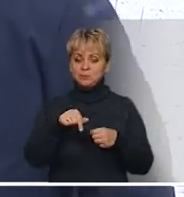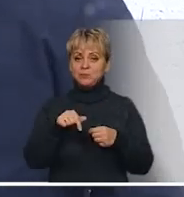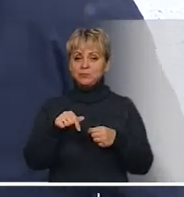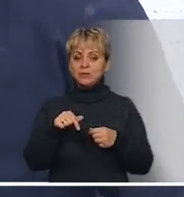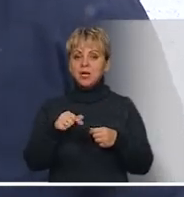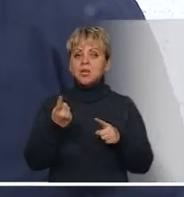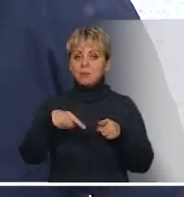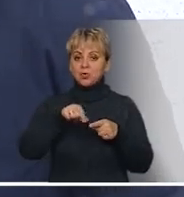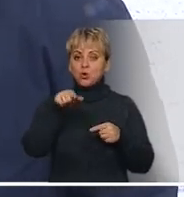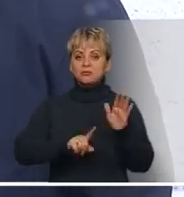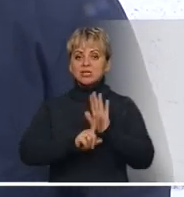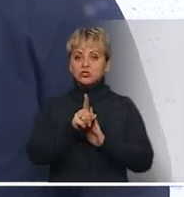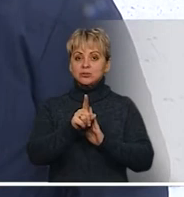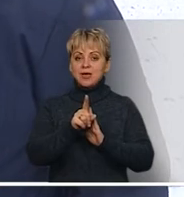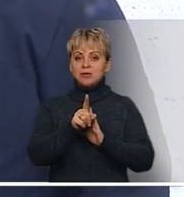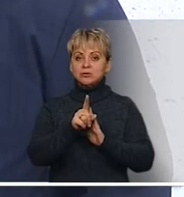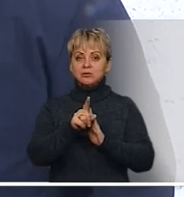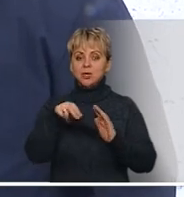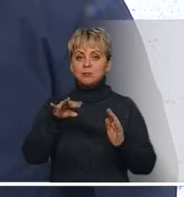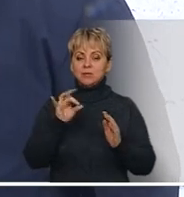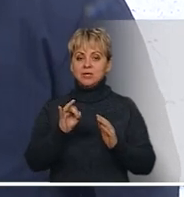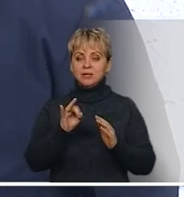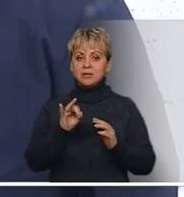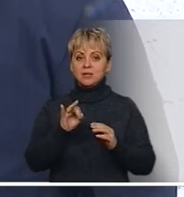мышей. И потом они начинают при